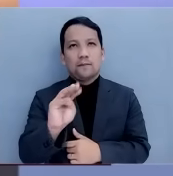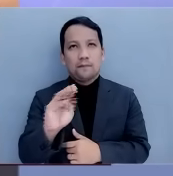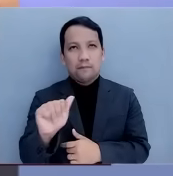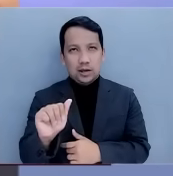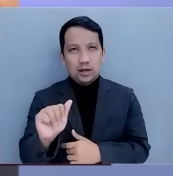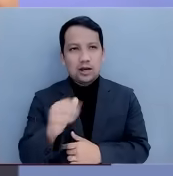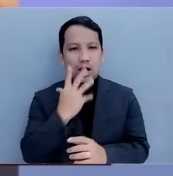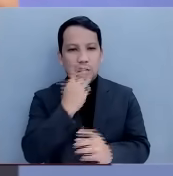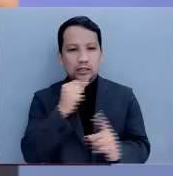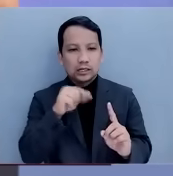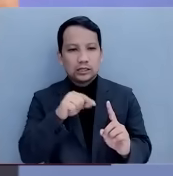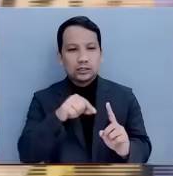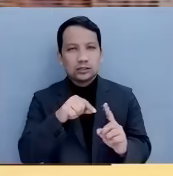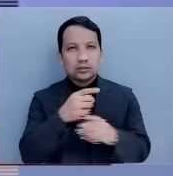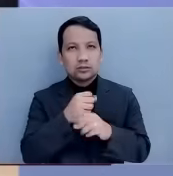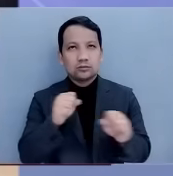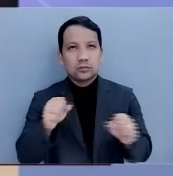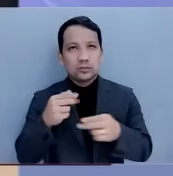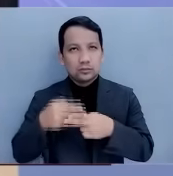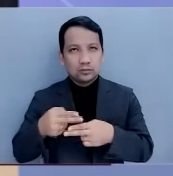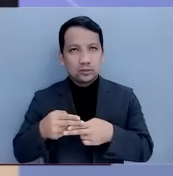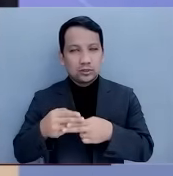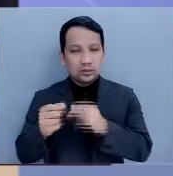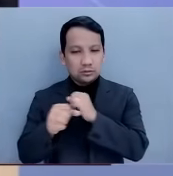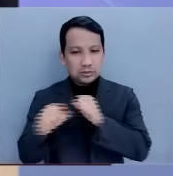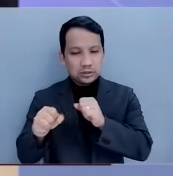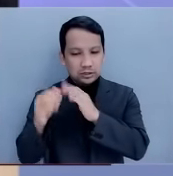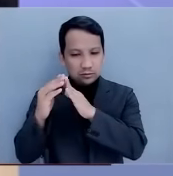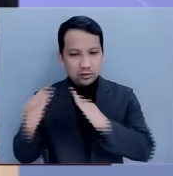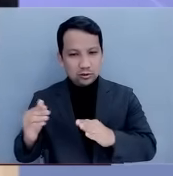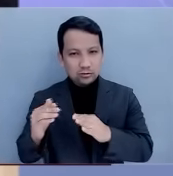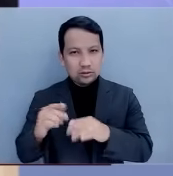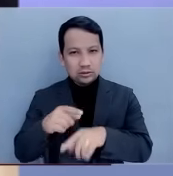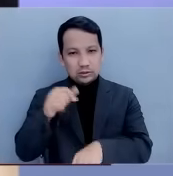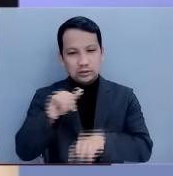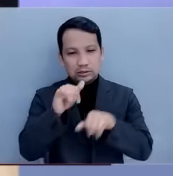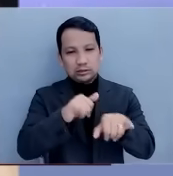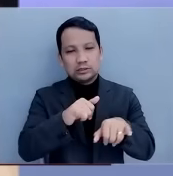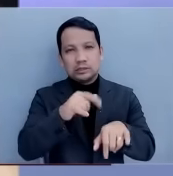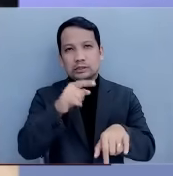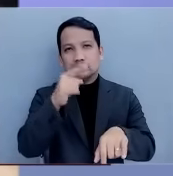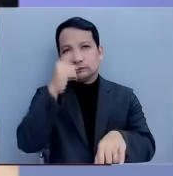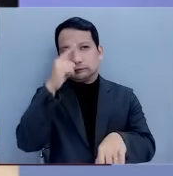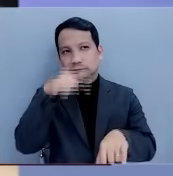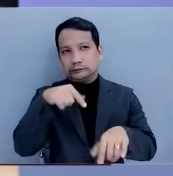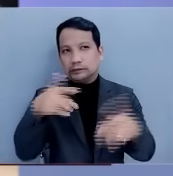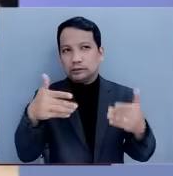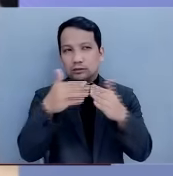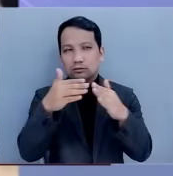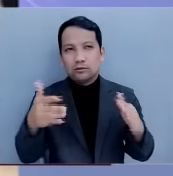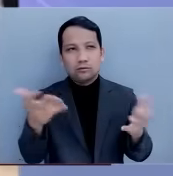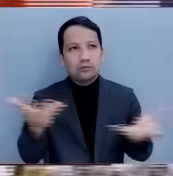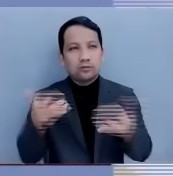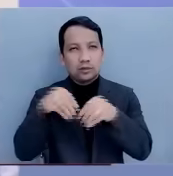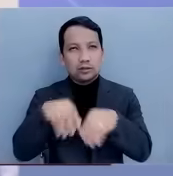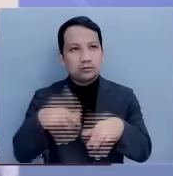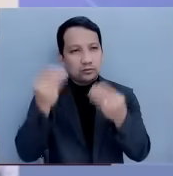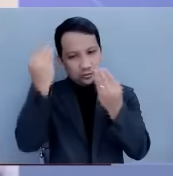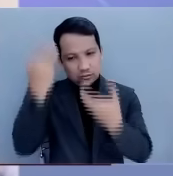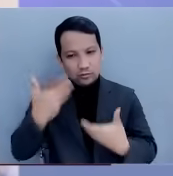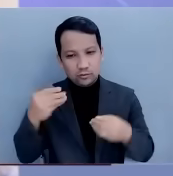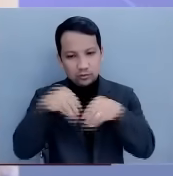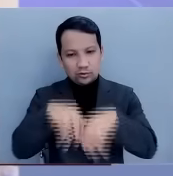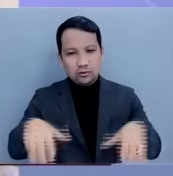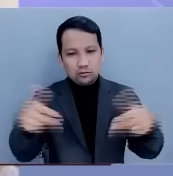kanino nakapangalan ang safe house na tinuluyan ng mga suspect. Wala pa rin silang impormasyon kung nasaan na ang mga nawawalang sabongero at